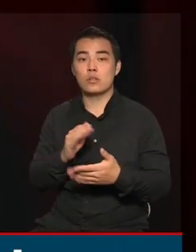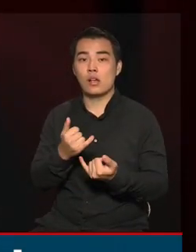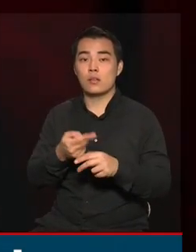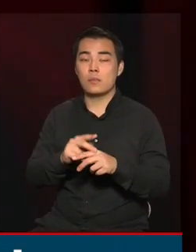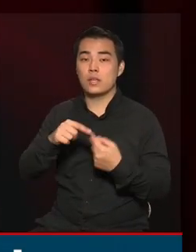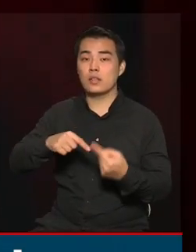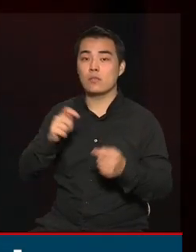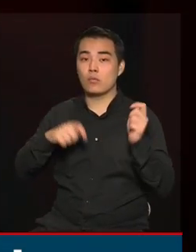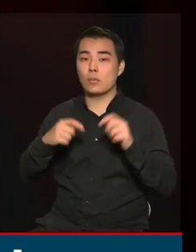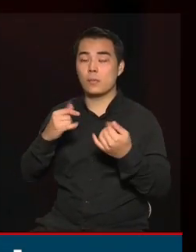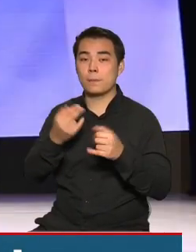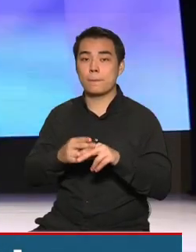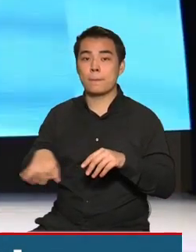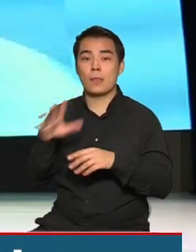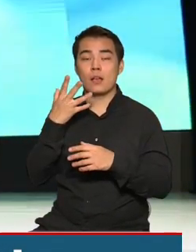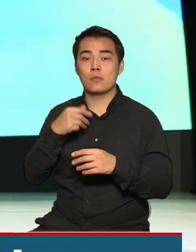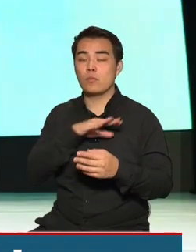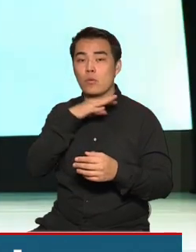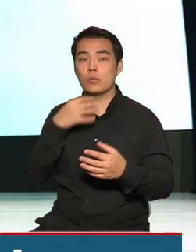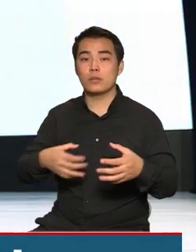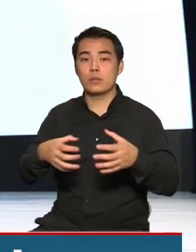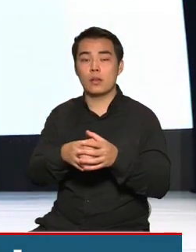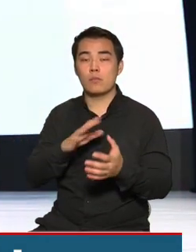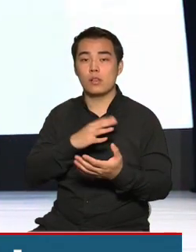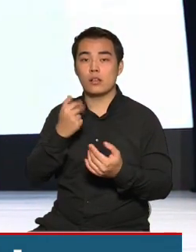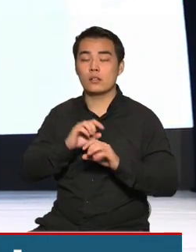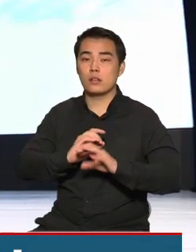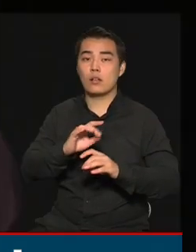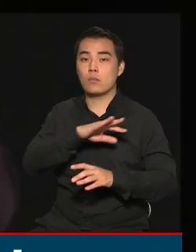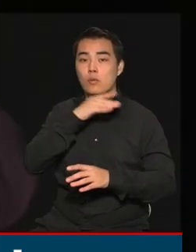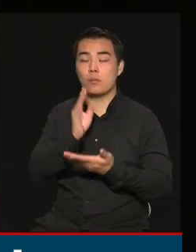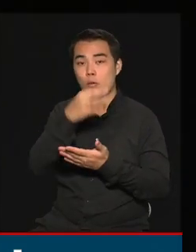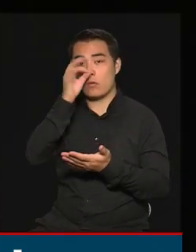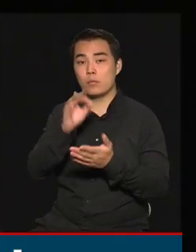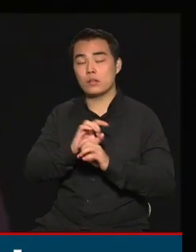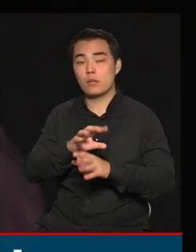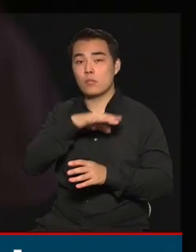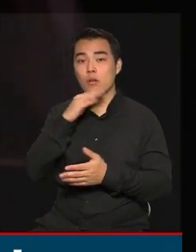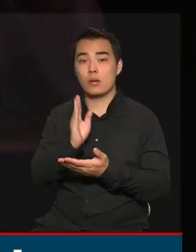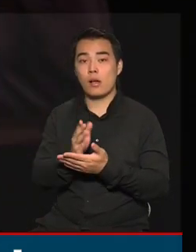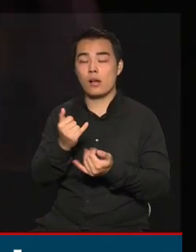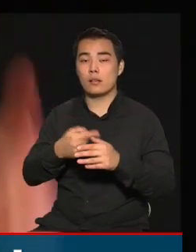форумға жастар қауымы көп жиналған, себебі жобаның көпшілікке берері мол. Сондықтан форумға қатысушылар мұндай